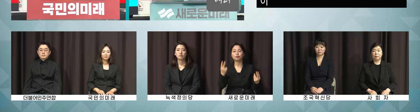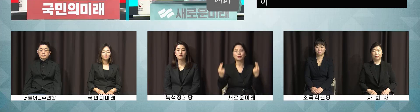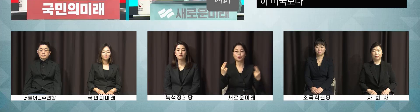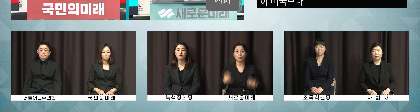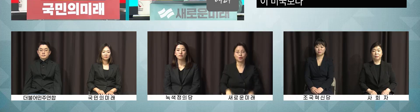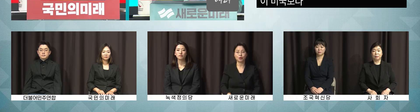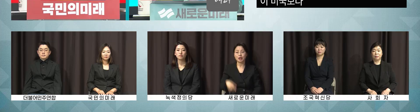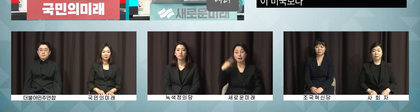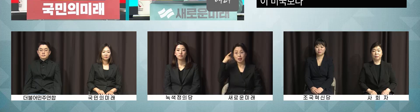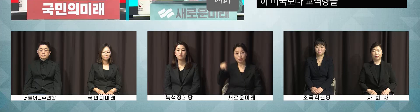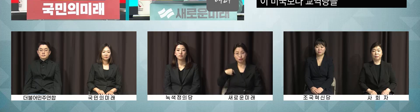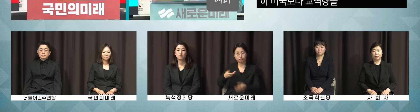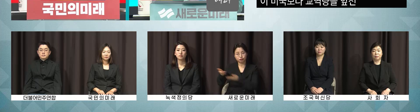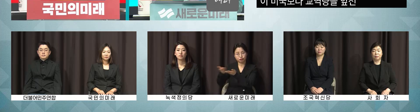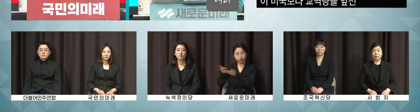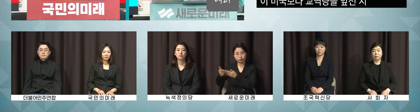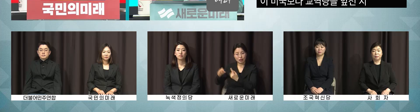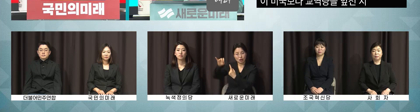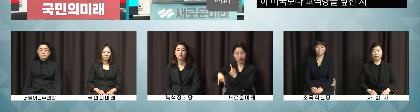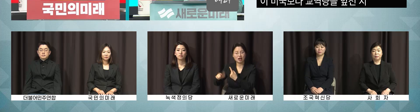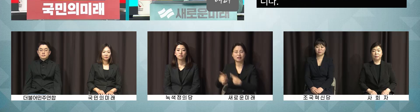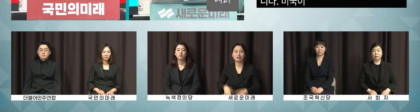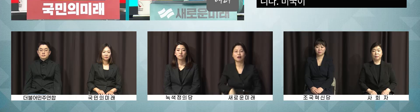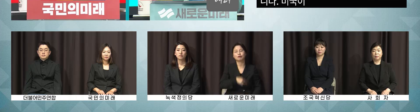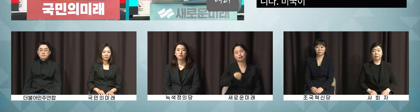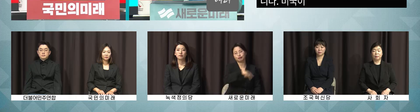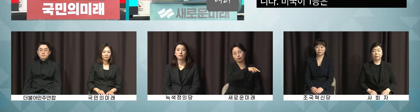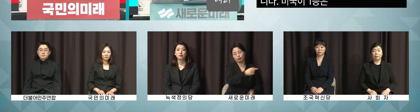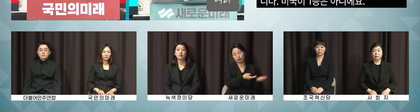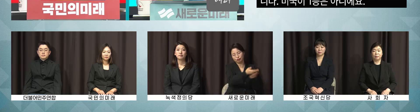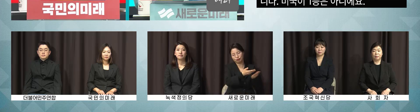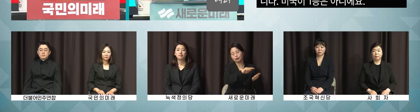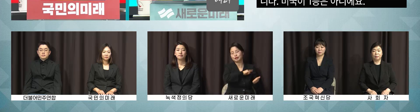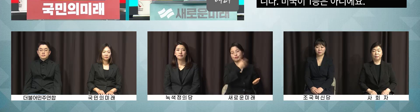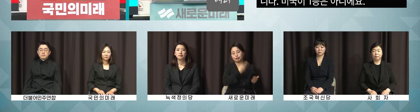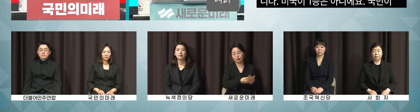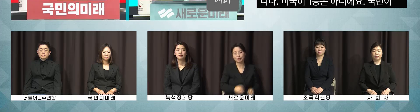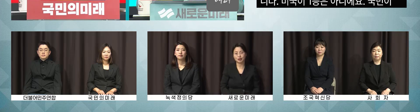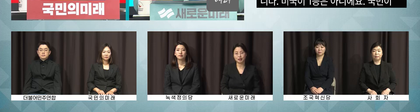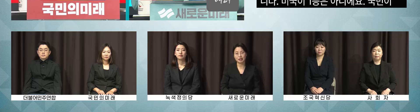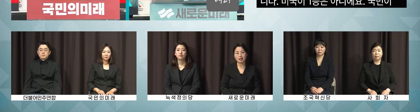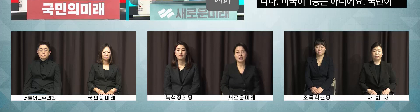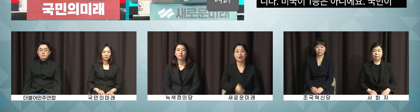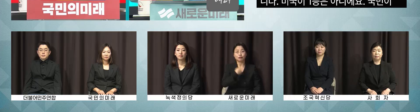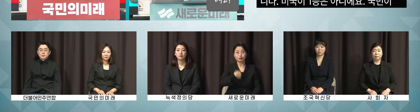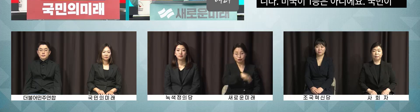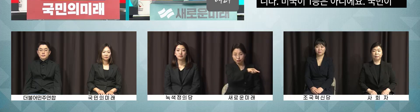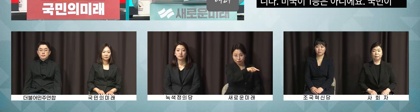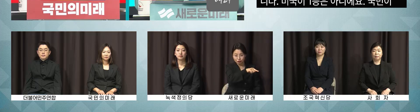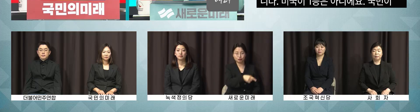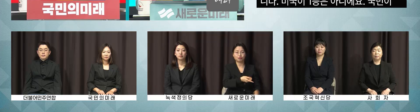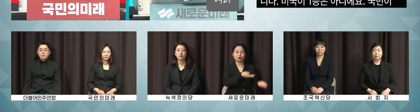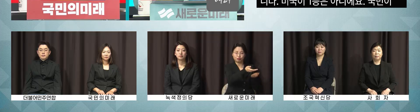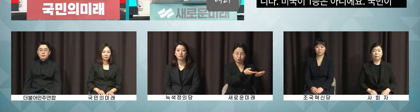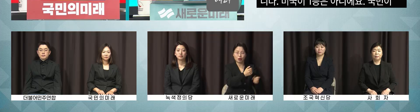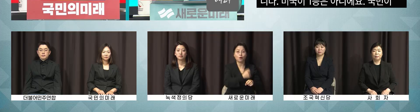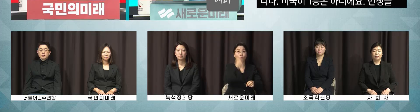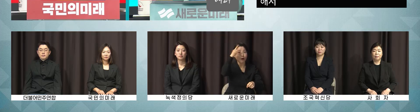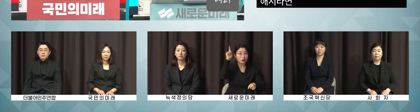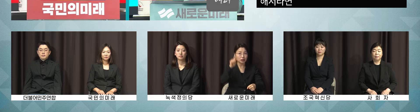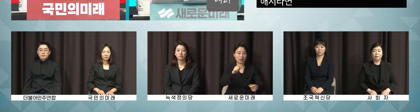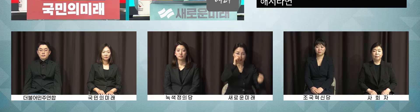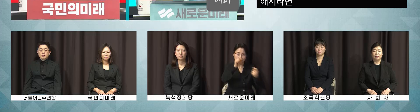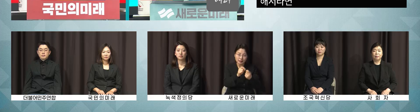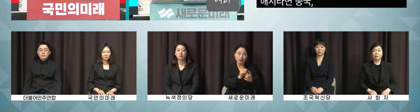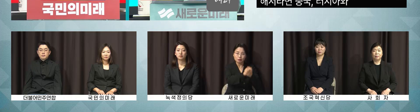미국이 1등이 아니에요. 그러면 국민의 민생을 위해서라면 중국과의 소통, 러시아와의 소통을 통해서 교역량을 충분히 보전하고 우리의